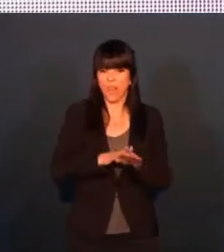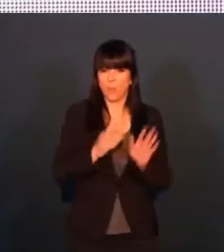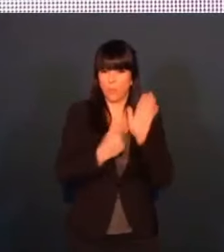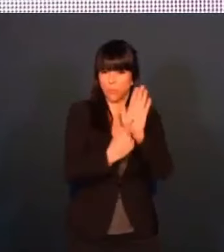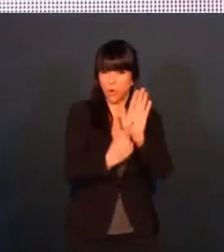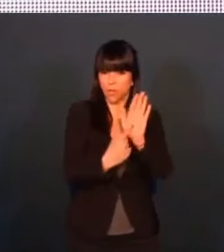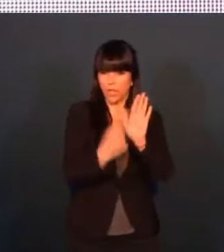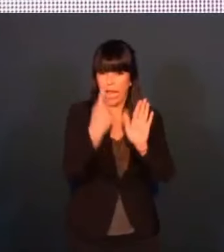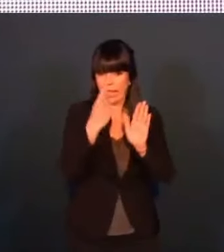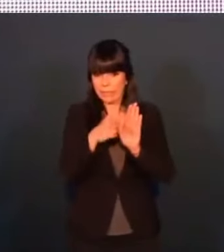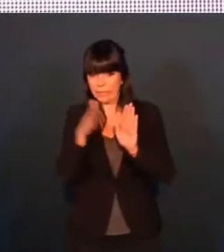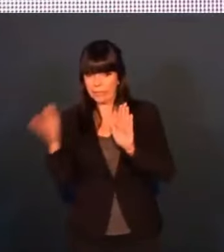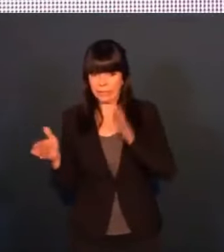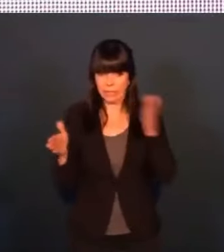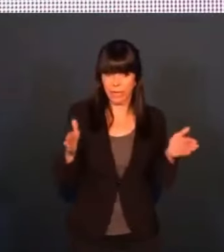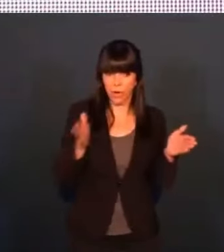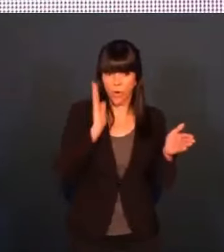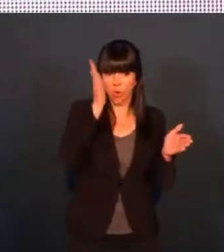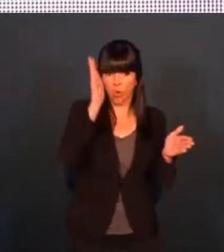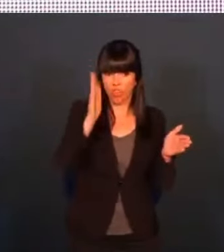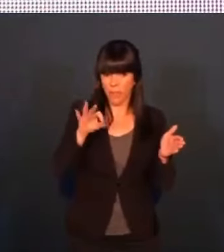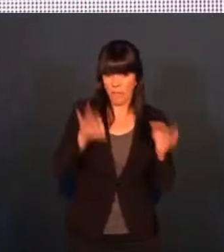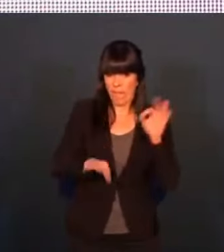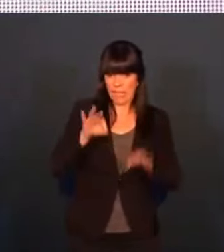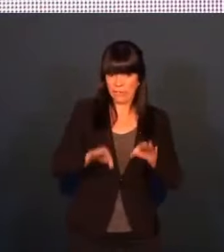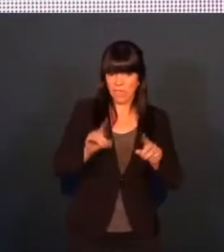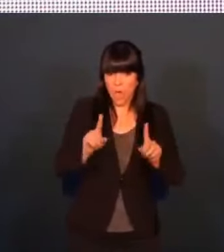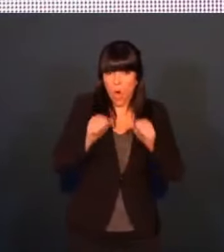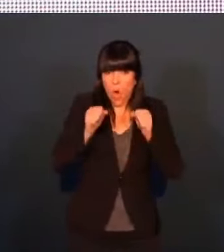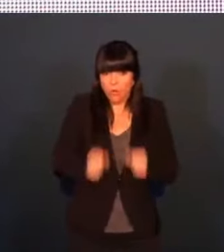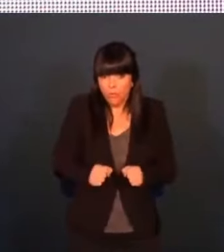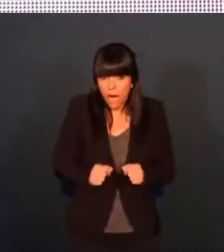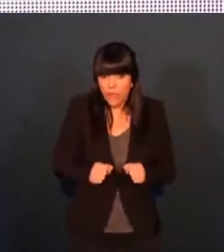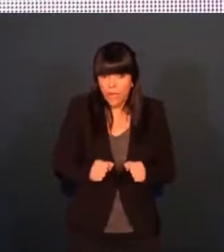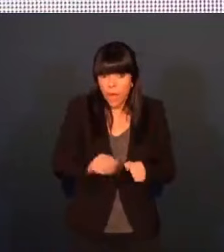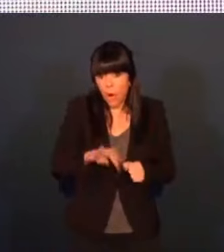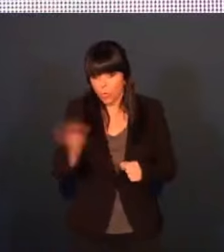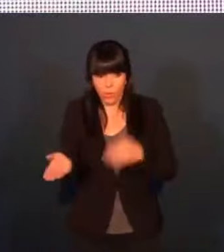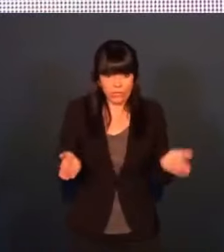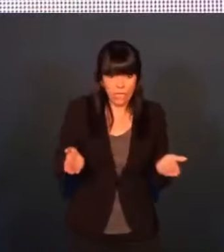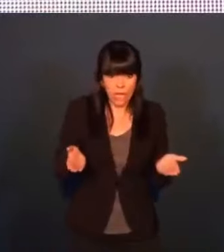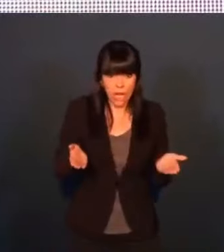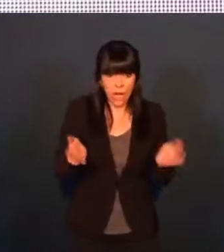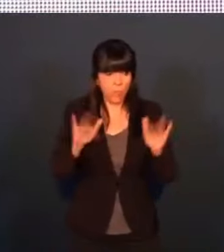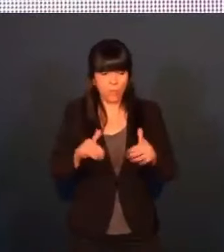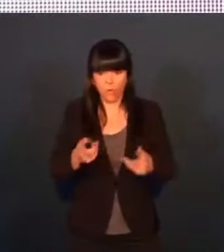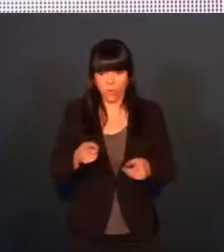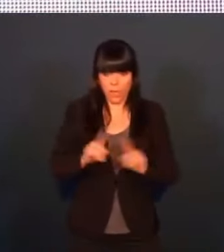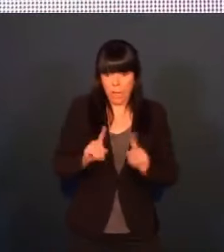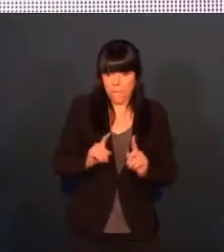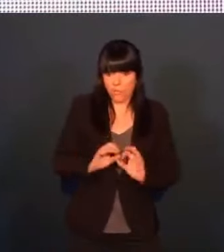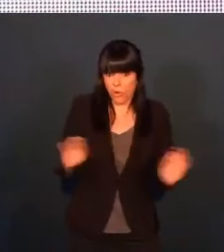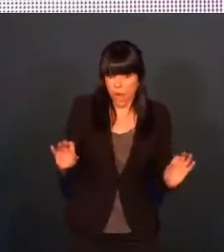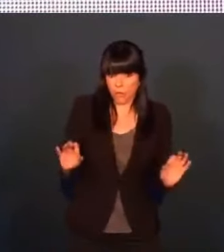От една страна, отиването на избори беше неочаквано, но от друга страна беше и закономерно, а както знаете,